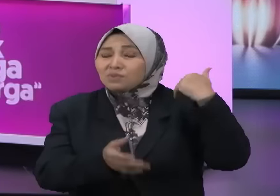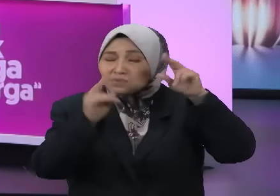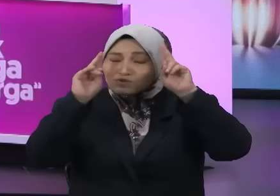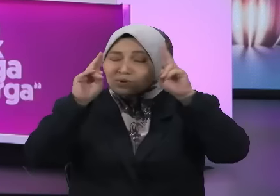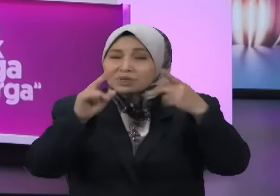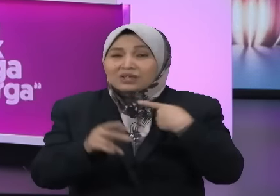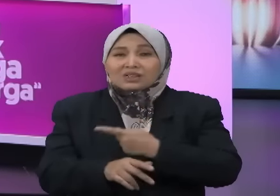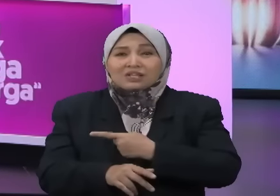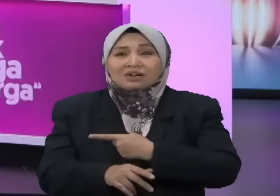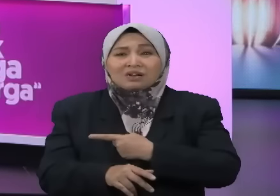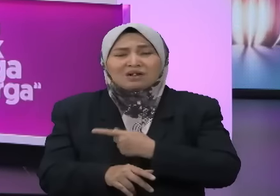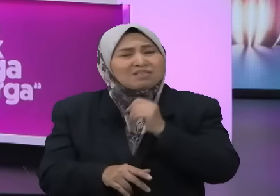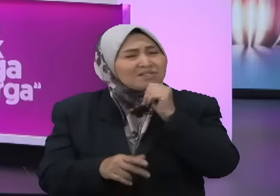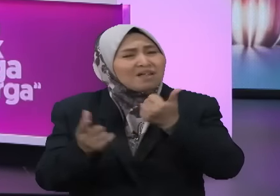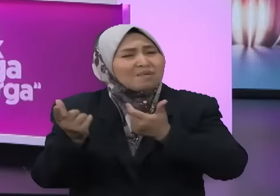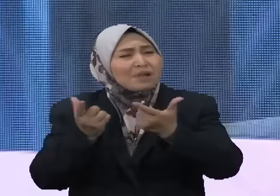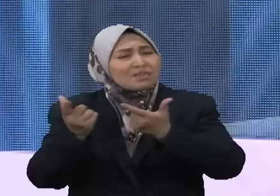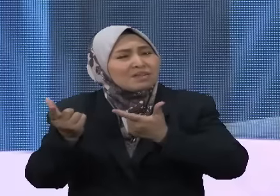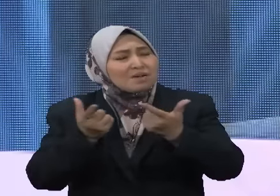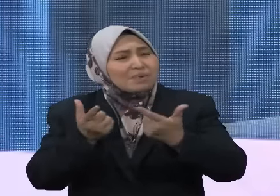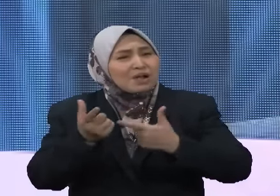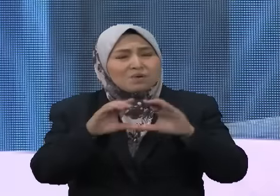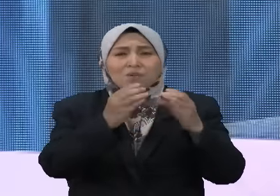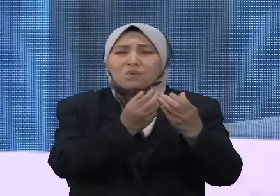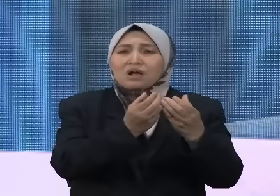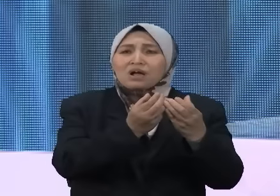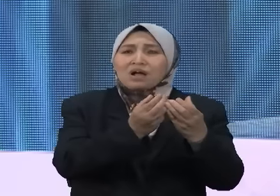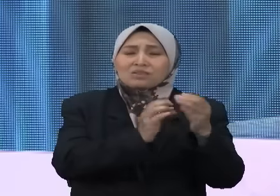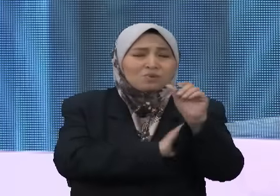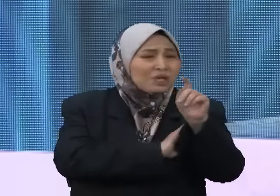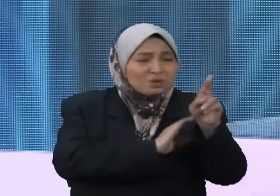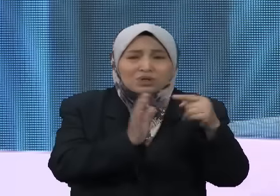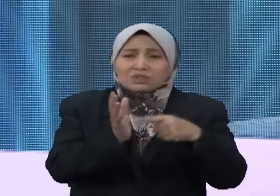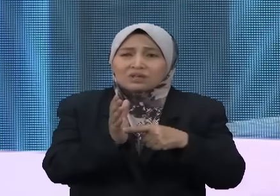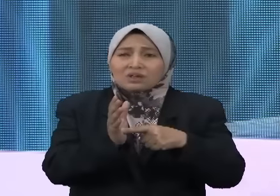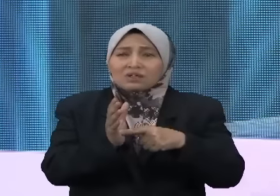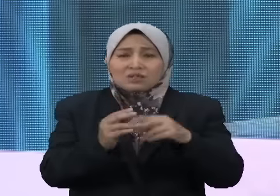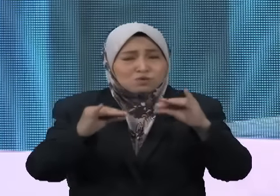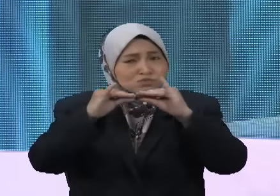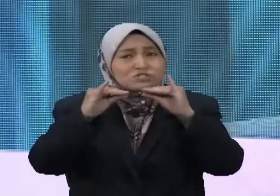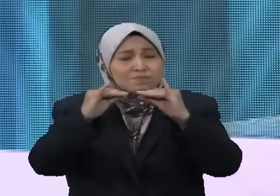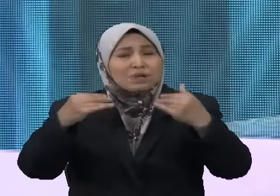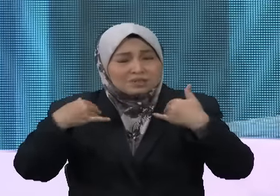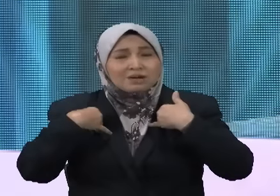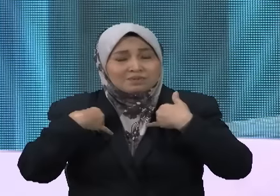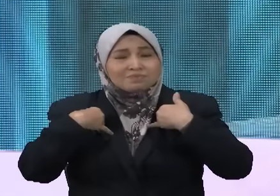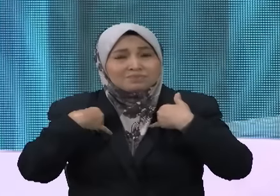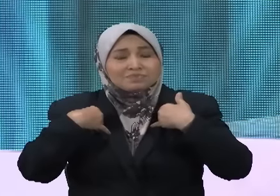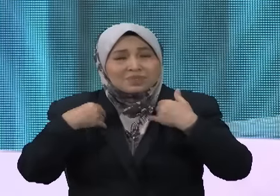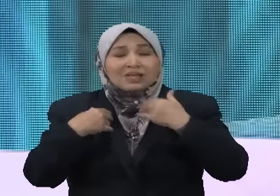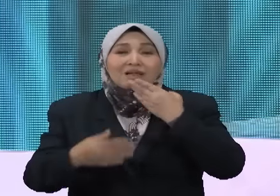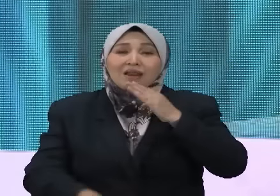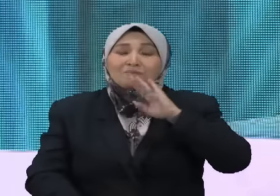kita kurang cakna terhadap golongan kurang upaya ni kan ada ada tu tak sekarang